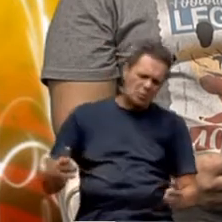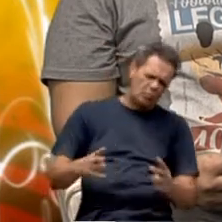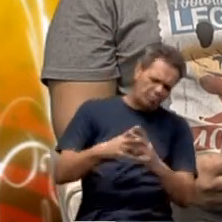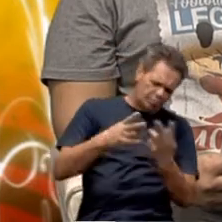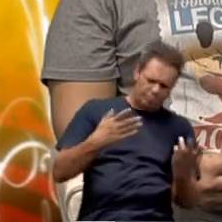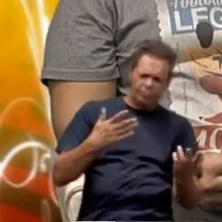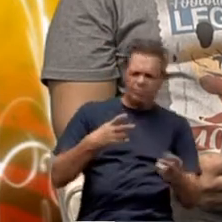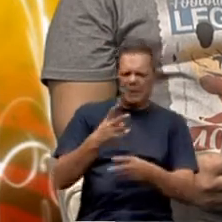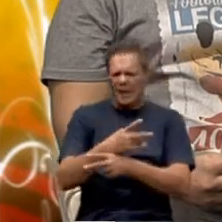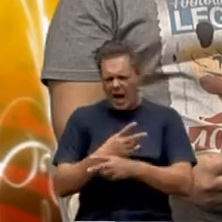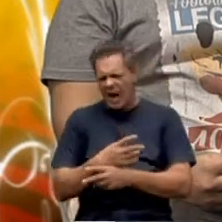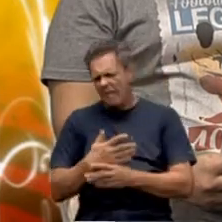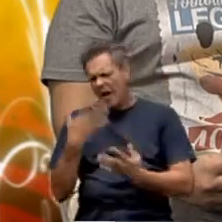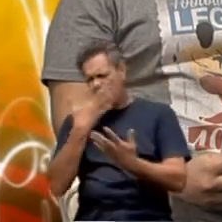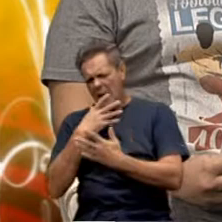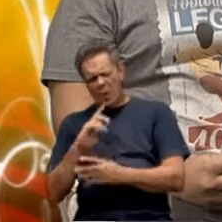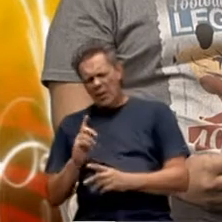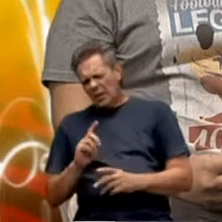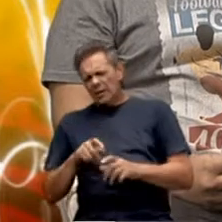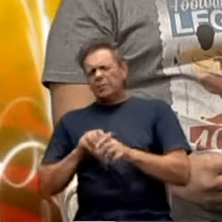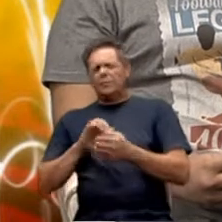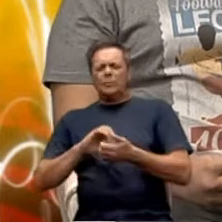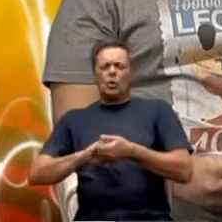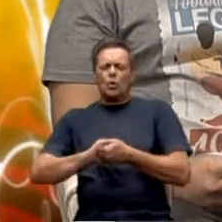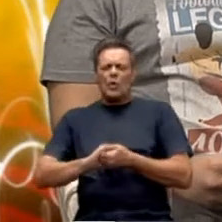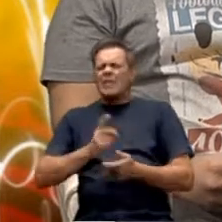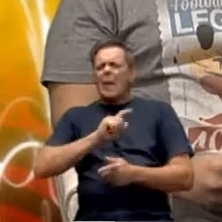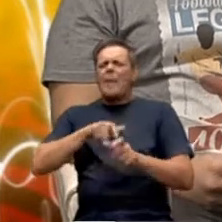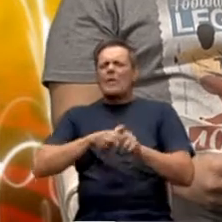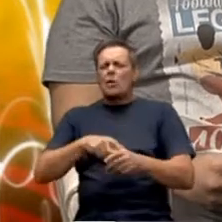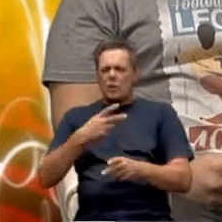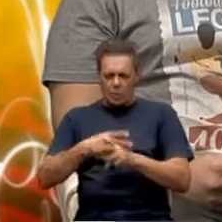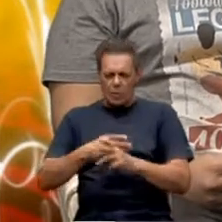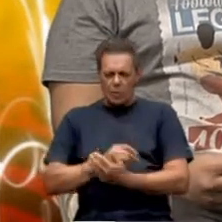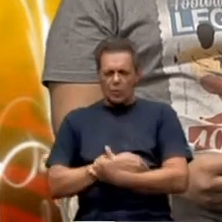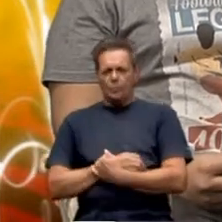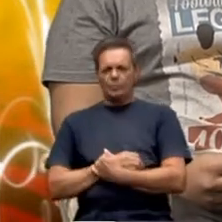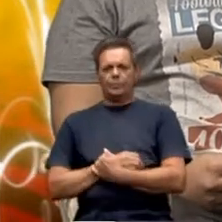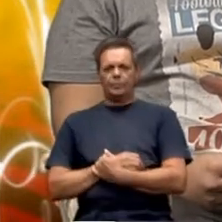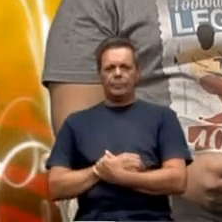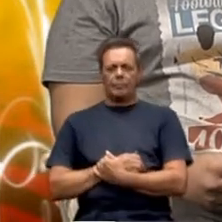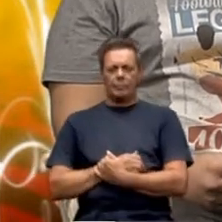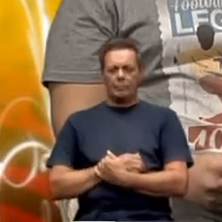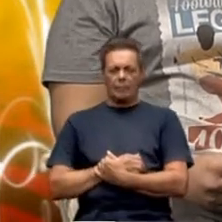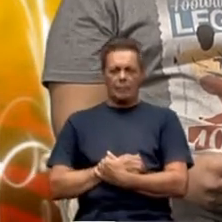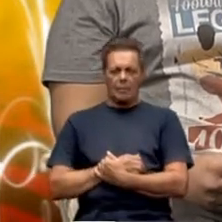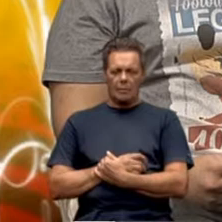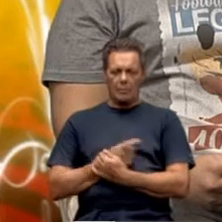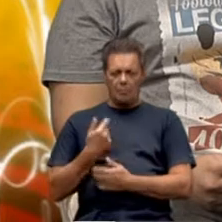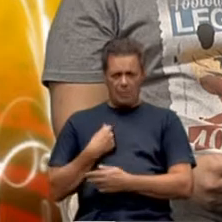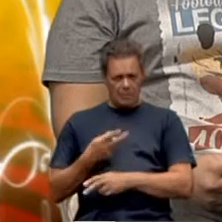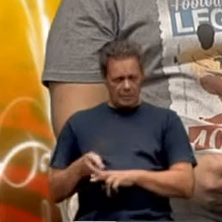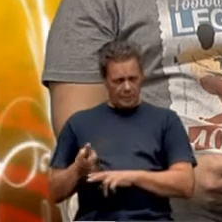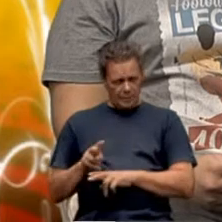kinu. Tako družili je. Bi se nevezano za bolnicu. Da, i za bolest konkretno. Da, i za bolest. Nego više bi